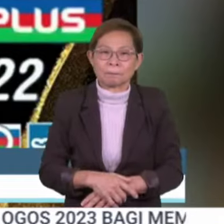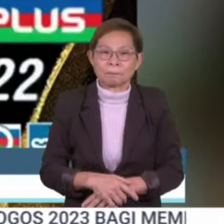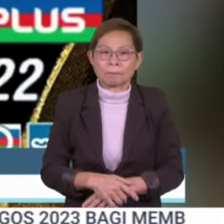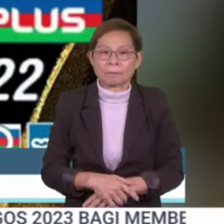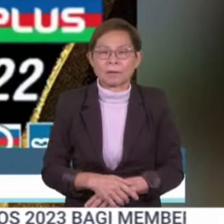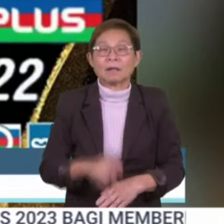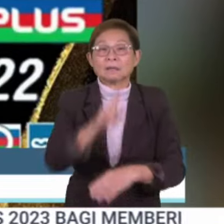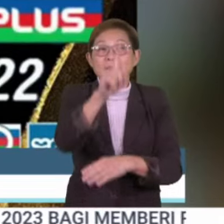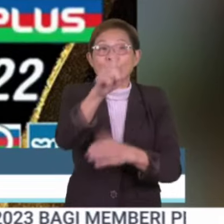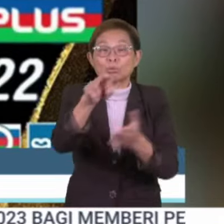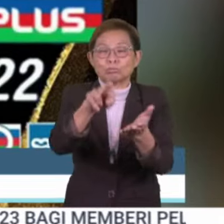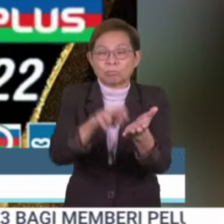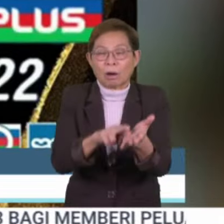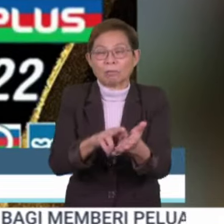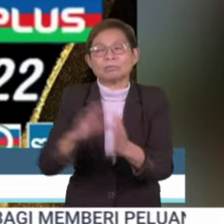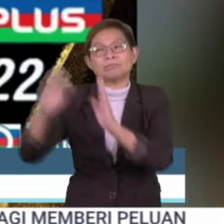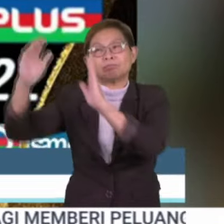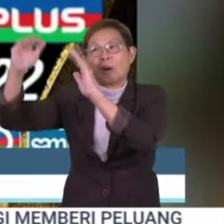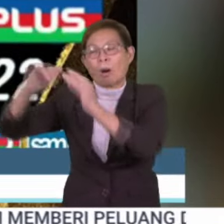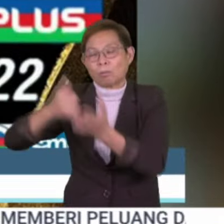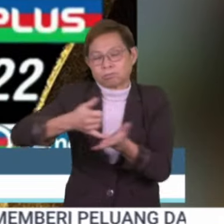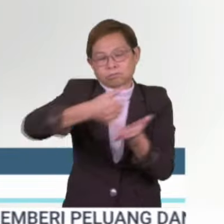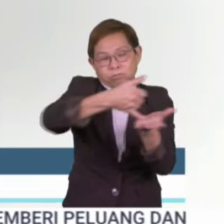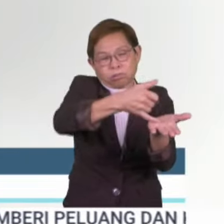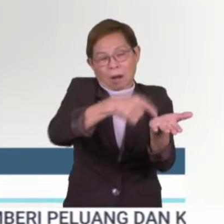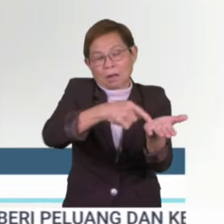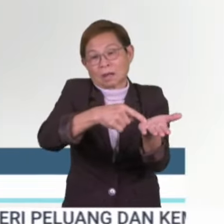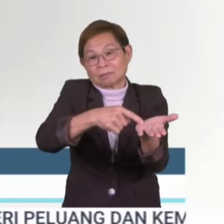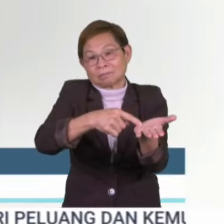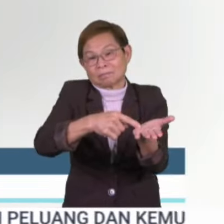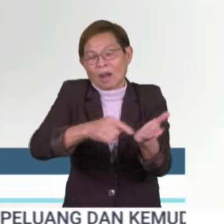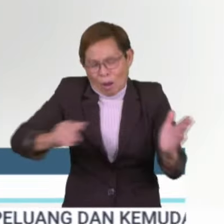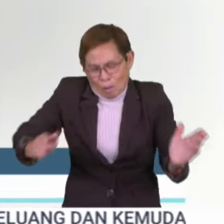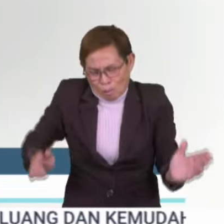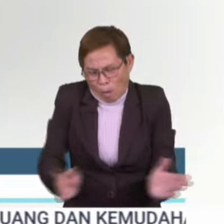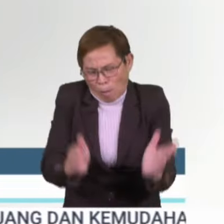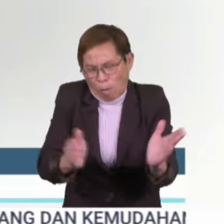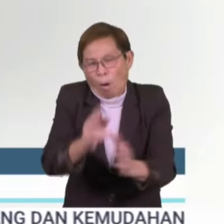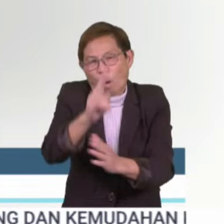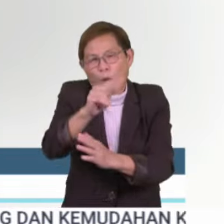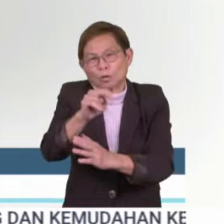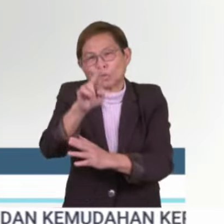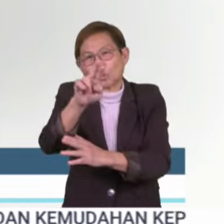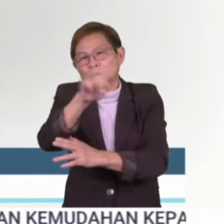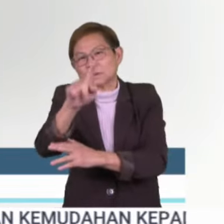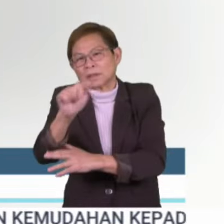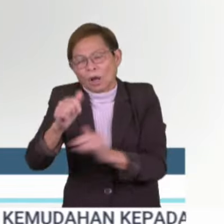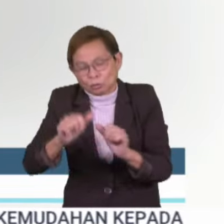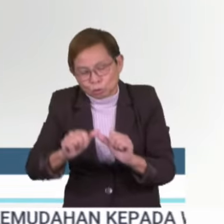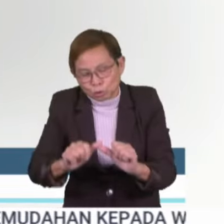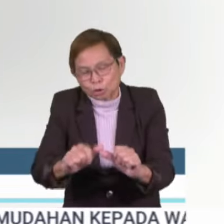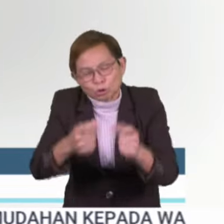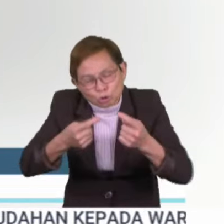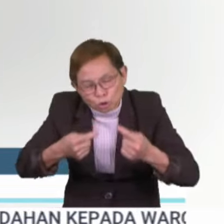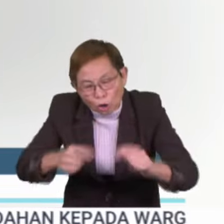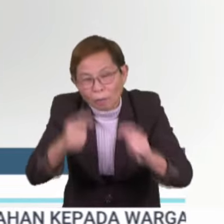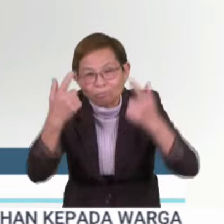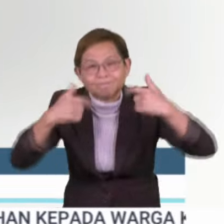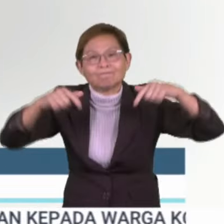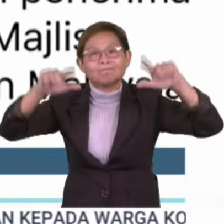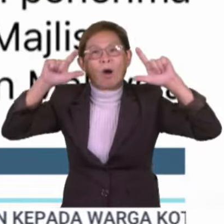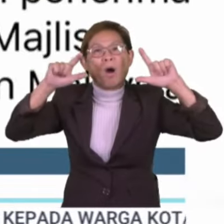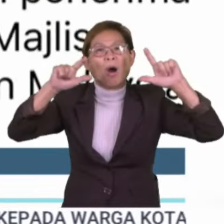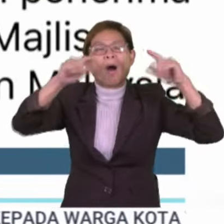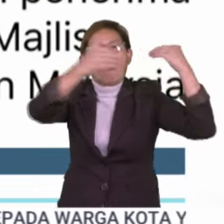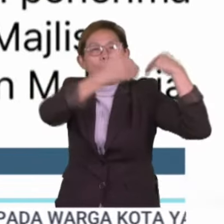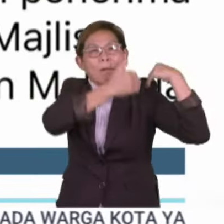menurut si satu kenyataan beliau berharap Anugerah ini akan memberikan motivasi kepadatan Sri Muhammad nurza untuk terus berusaha memartabatkan